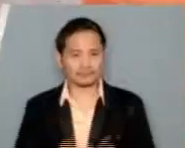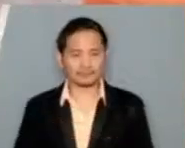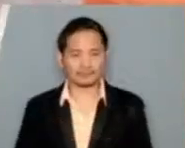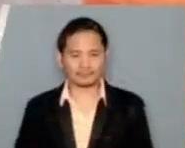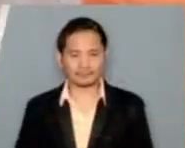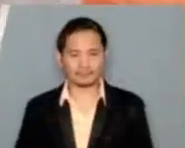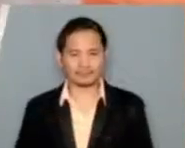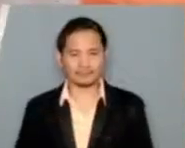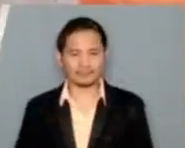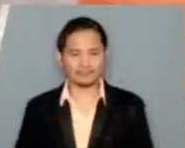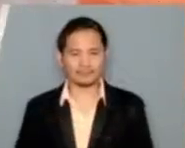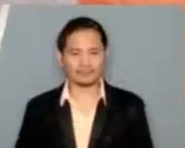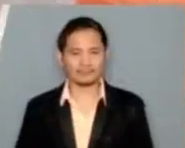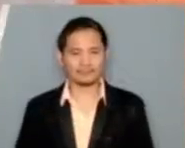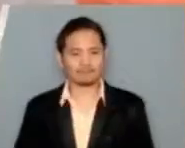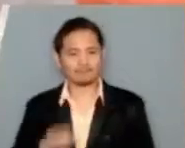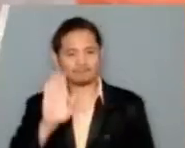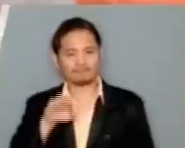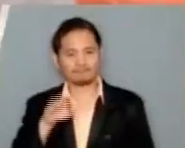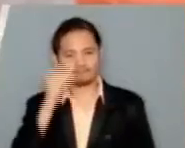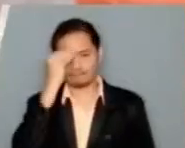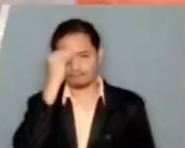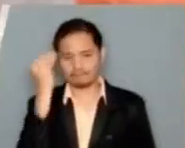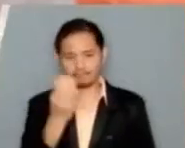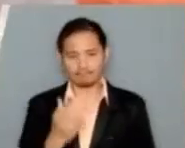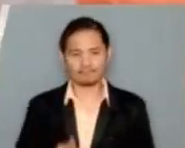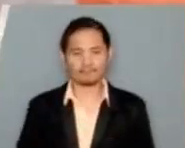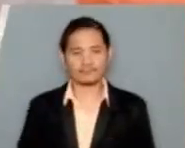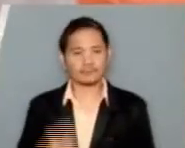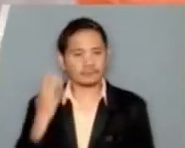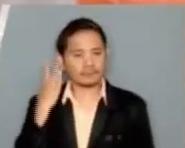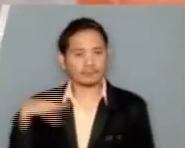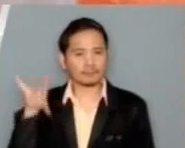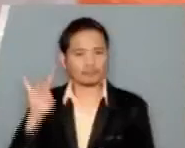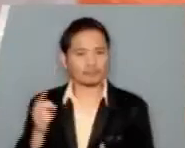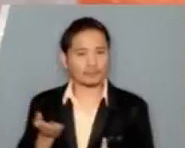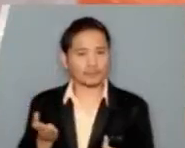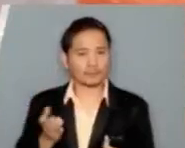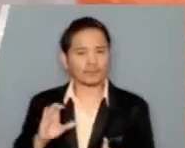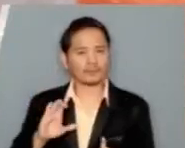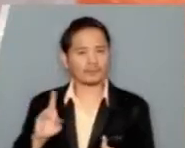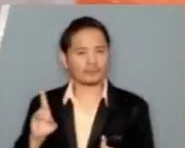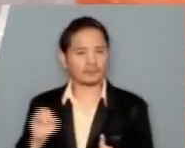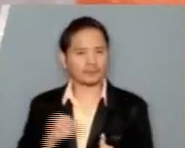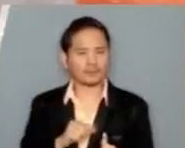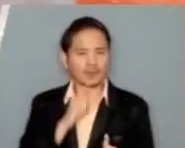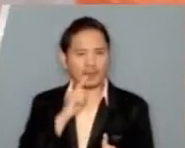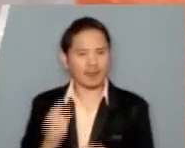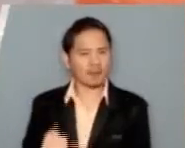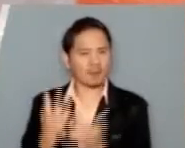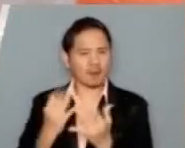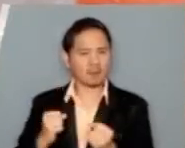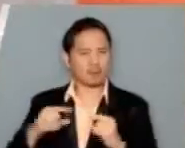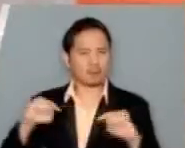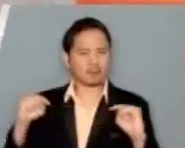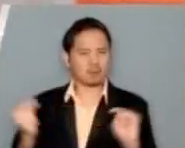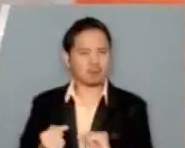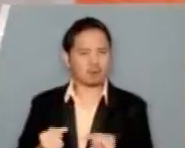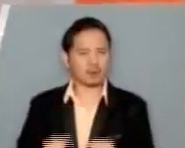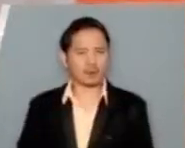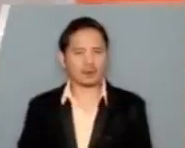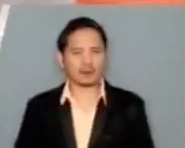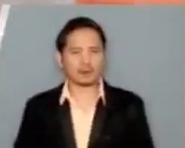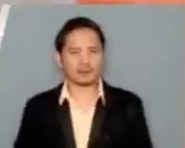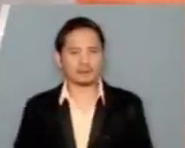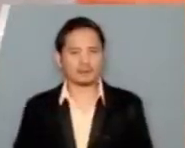may naputukan sa Cagayan de Oro city sa gitna ng maingay na pagsalubong sa bagong taon ng mga kagayanon patay naman ang